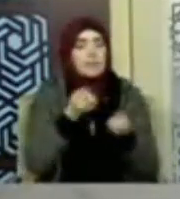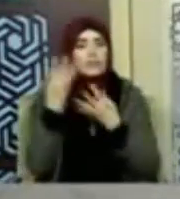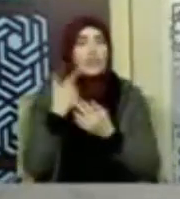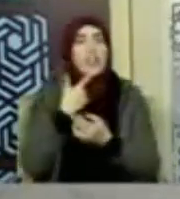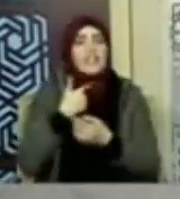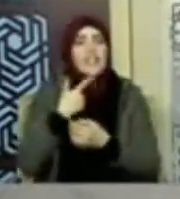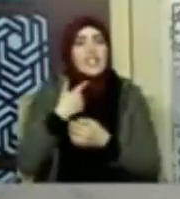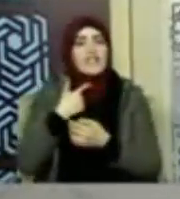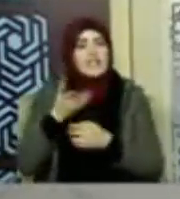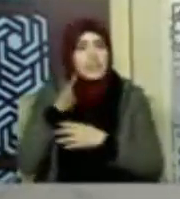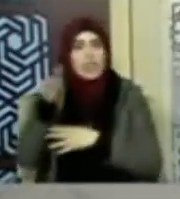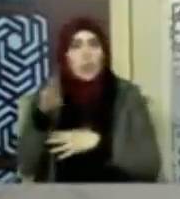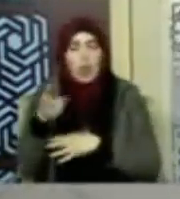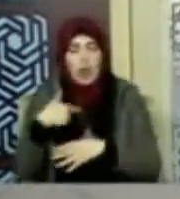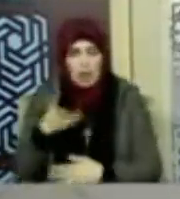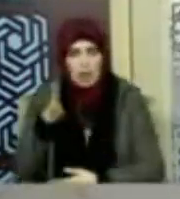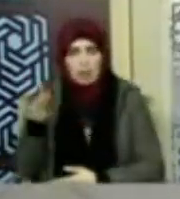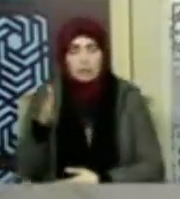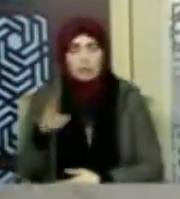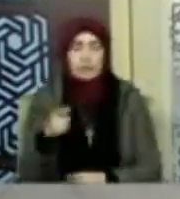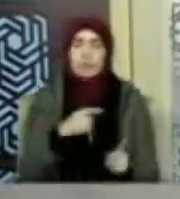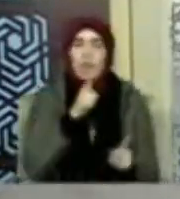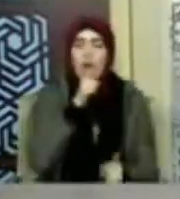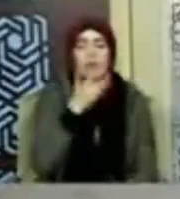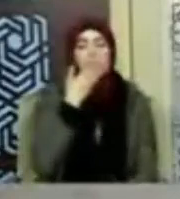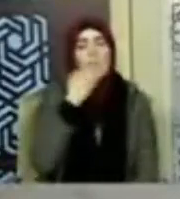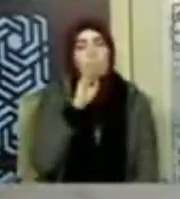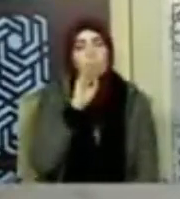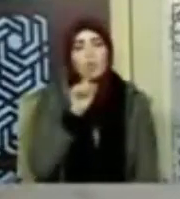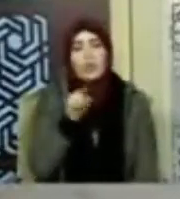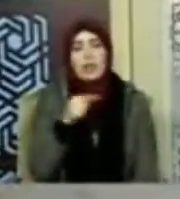فقالت: الحمد لله. ثم أنشأت: